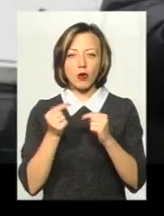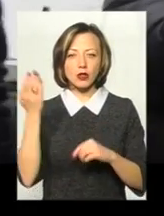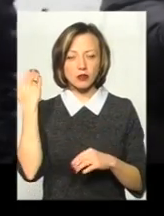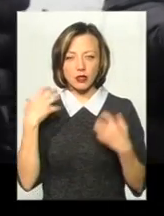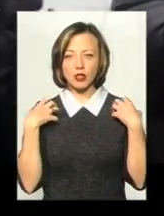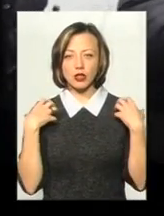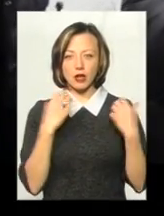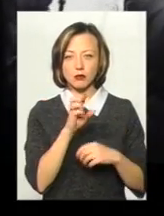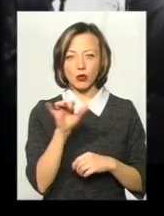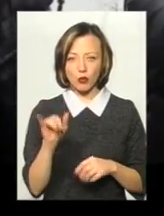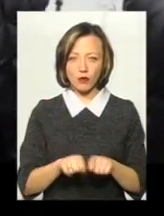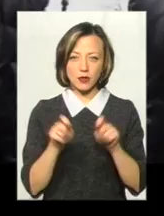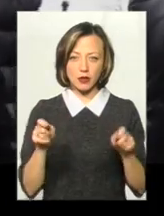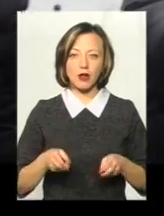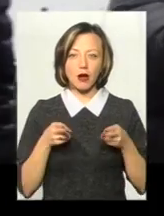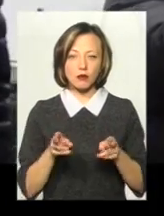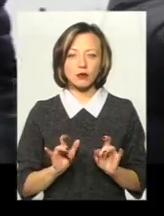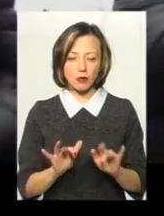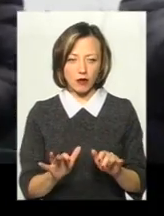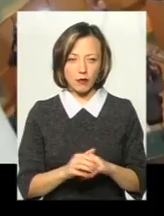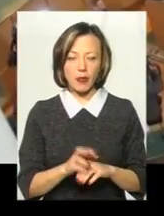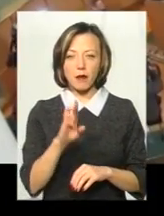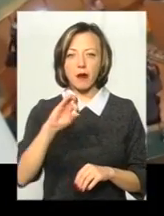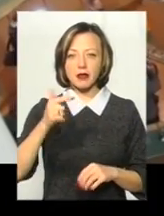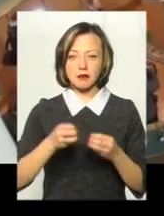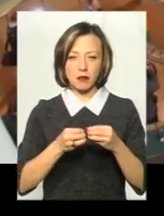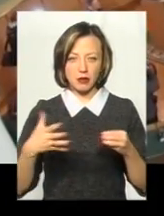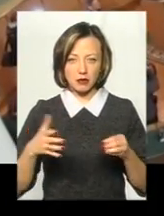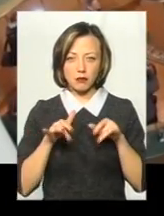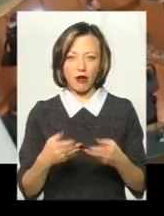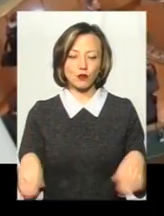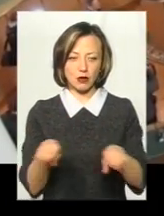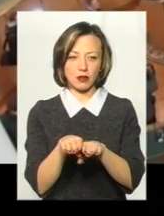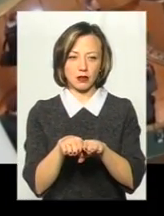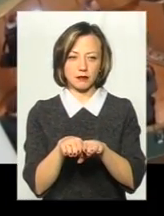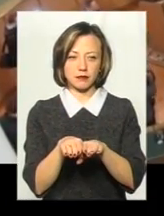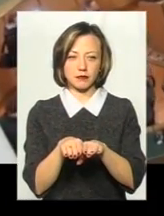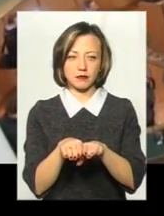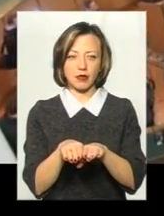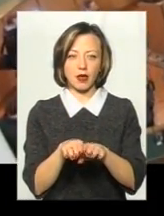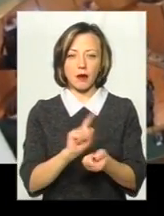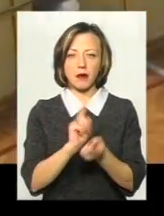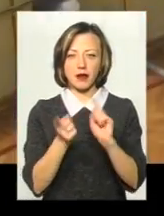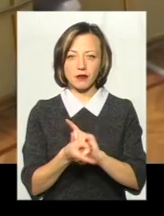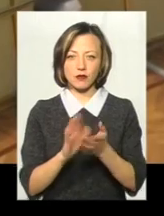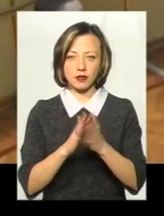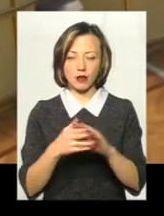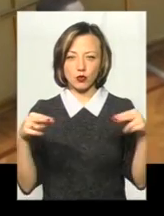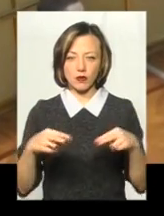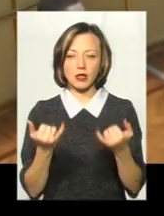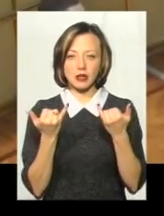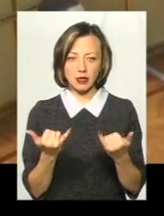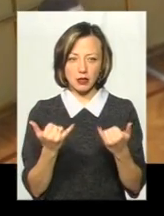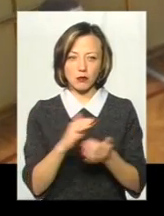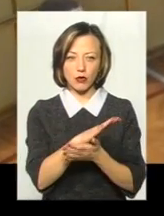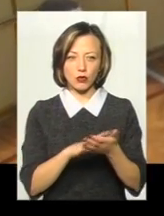Віктора Крайтера порушили карне провадження. У березні 2015-го справу закрили, перевівши його у статус свідка. Нині Віктор